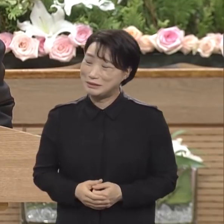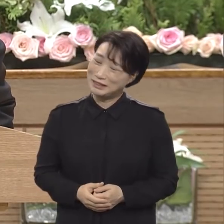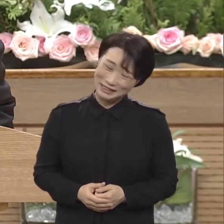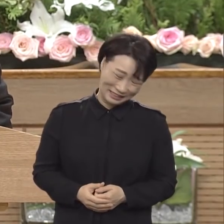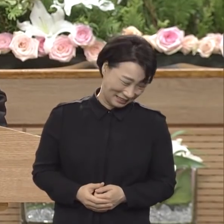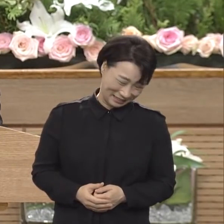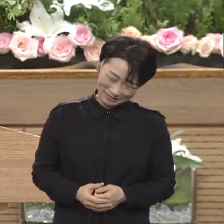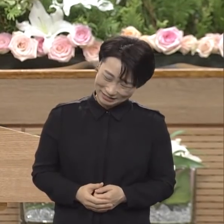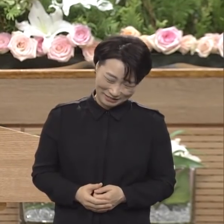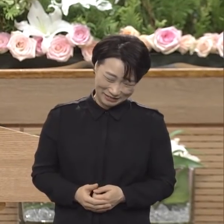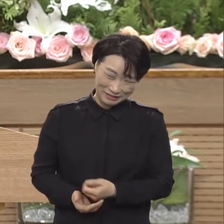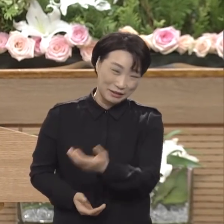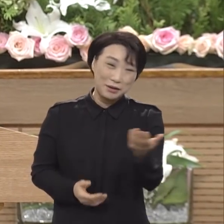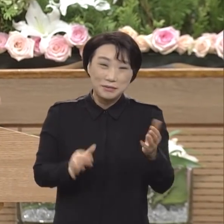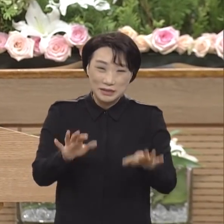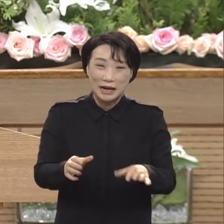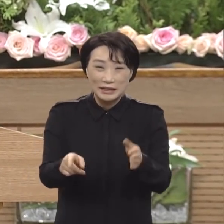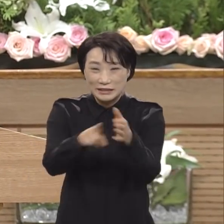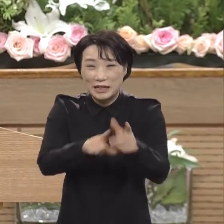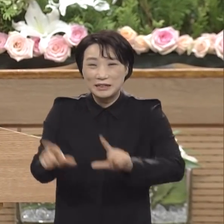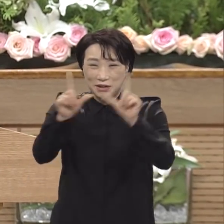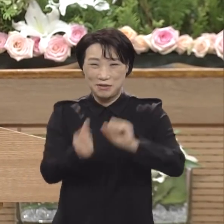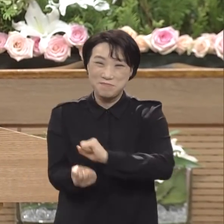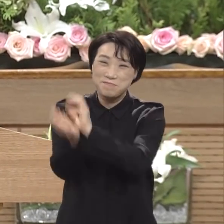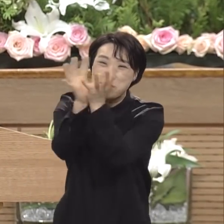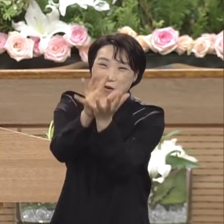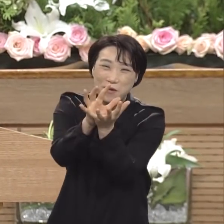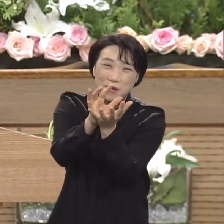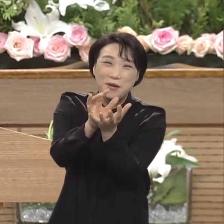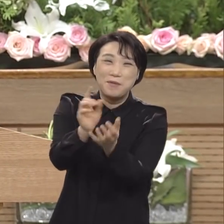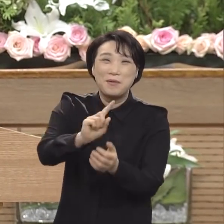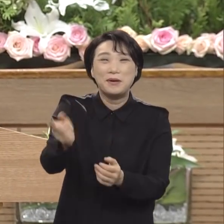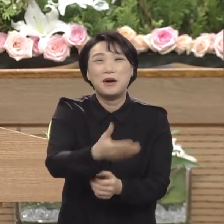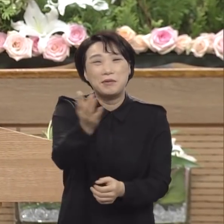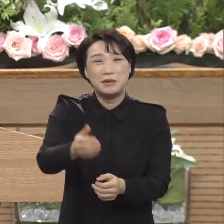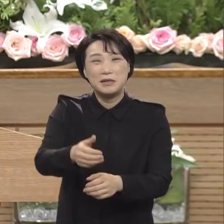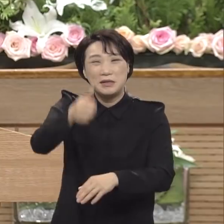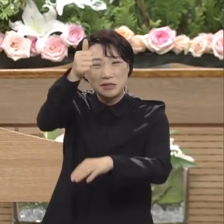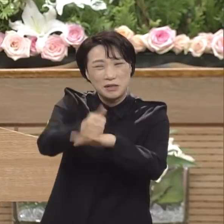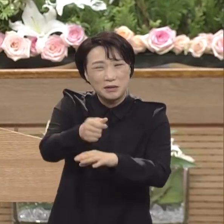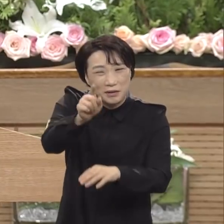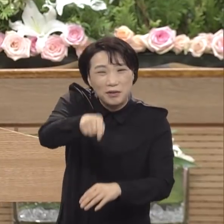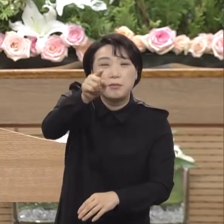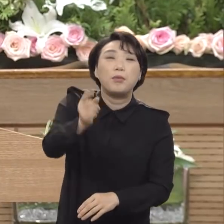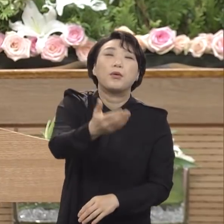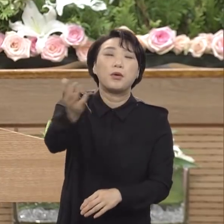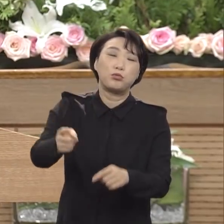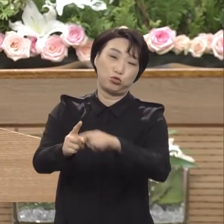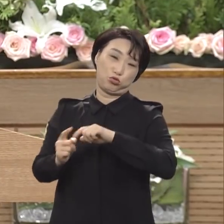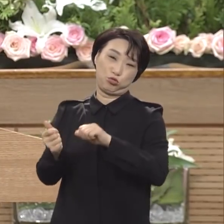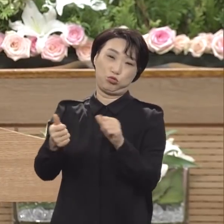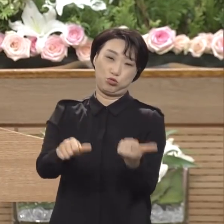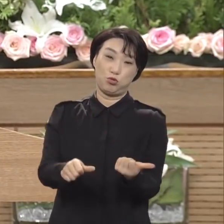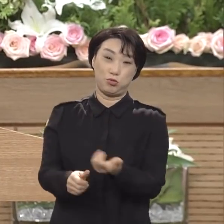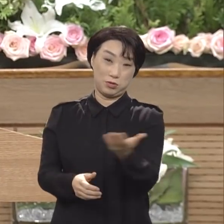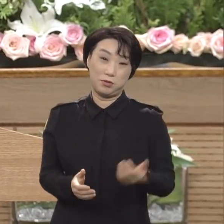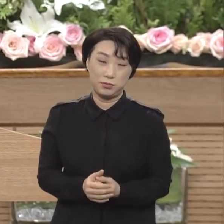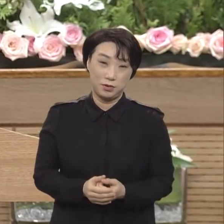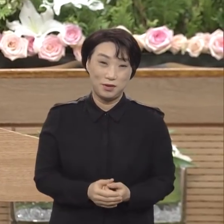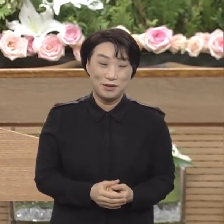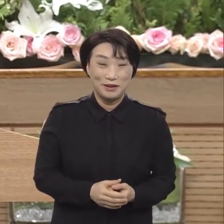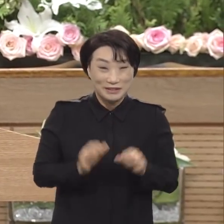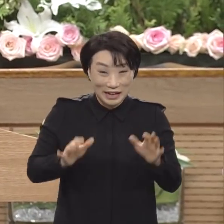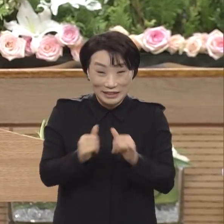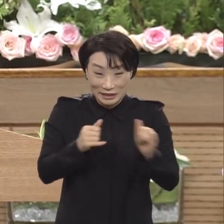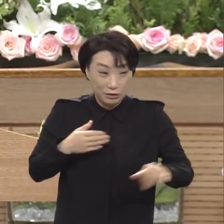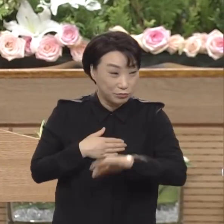여러분 신앙생활의 꽃은 최고의 작품이 순교예요. 자, 어차피 우리는